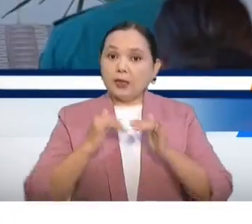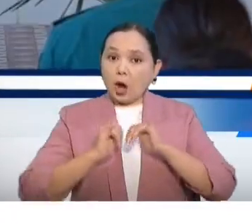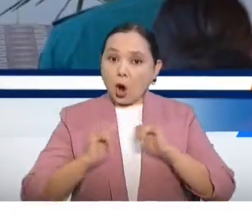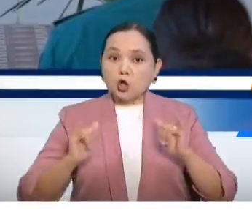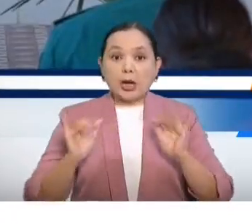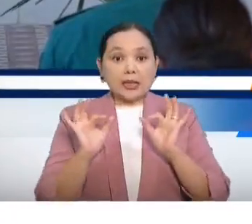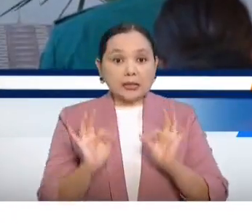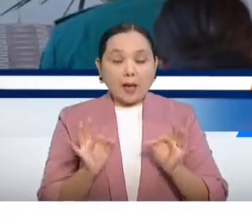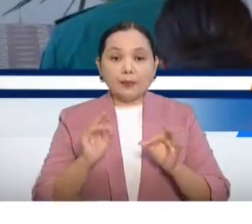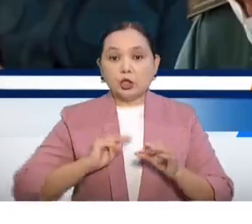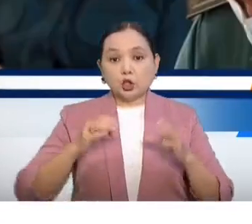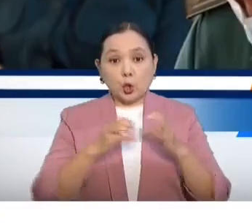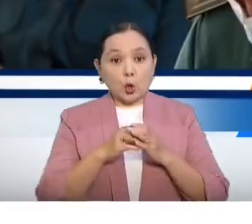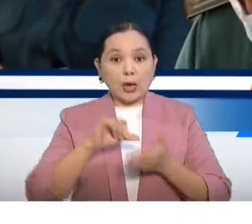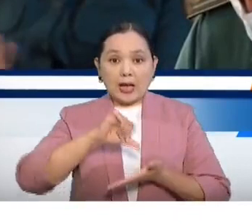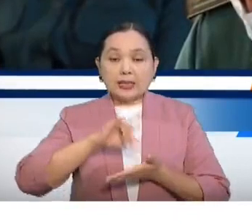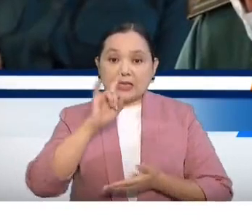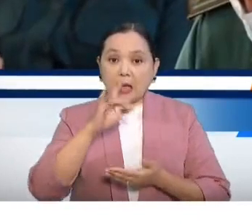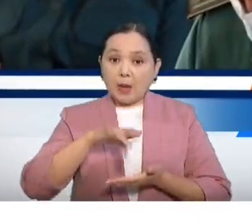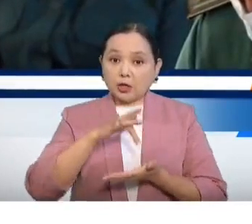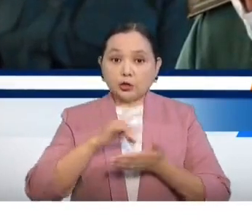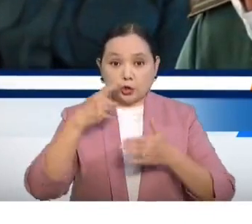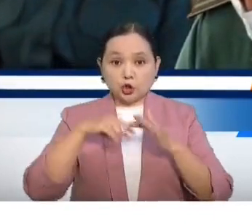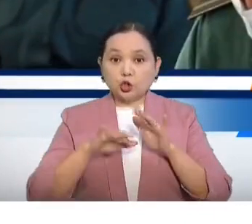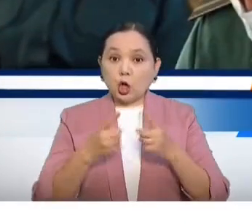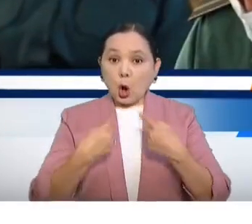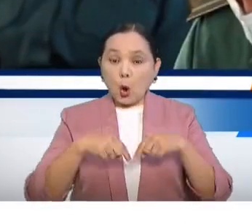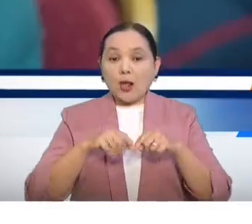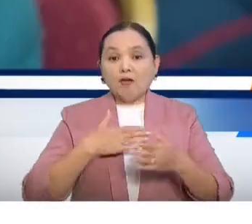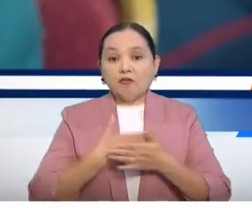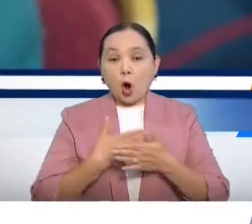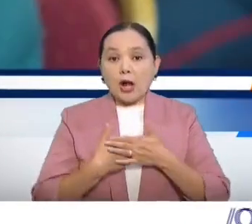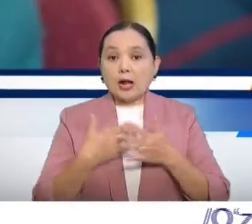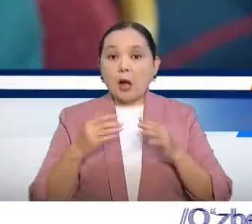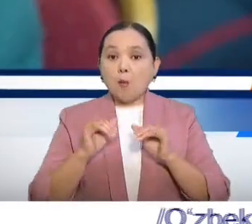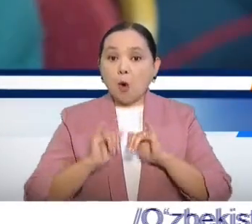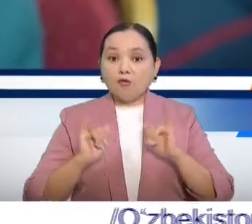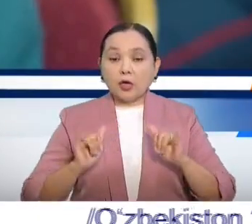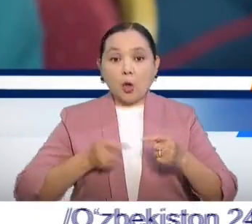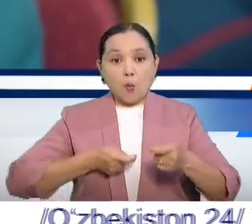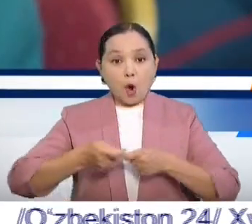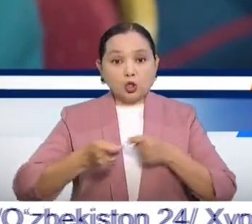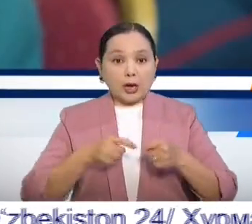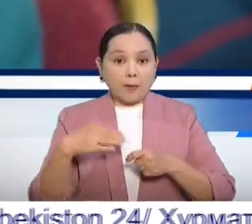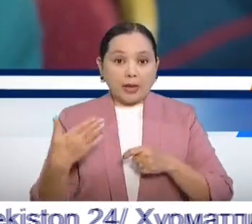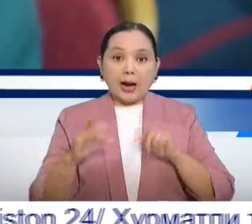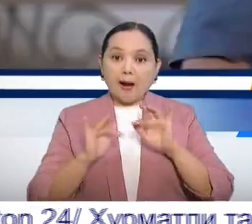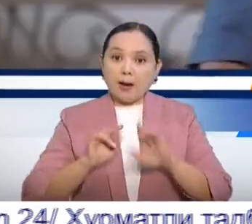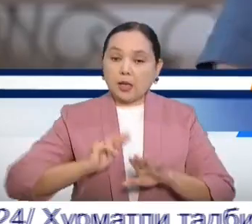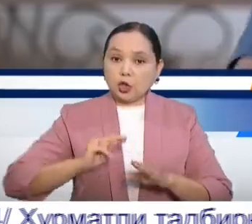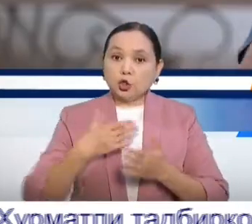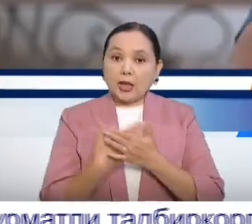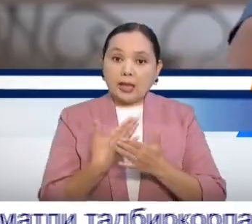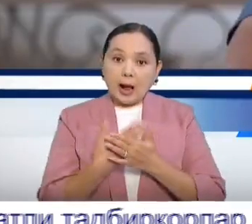oshirishi tabiiy. Ishchi guruh a'zolari Samarqand shahar ichki ishlar organlari faoliyatini muvofiq qilashtirish boshqarmasi tomonidan qilingan ishlar